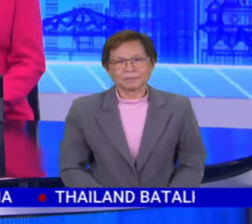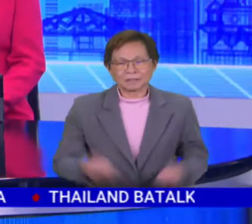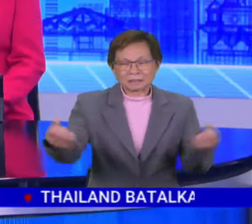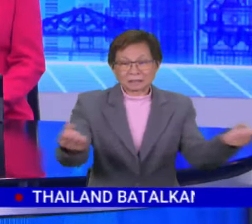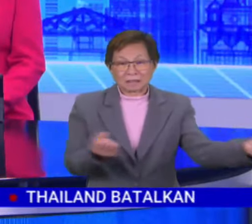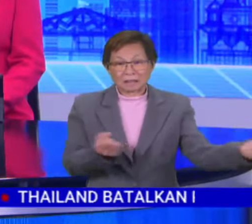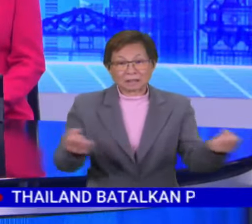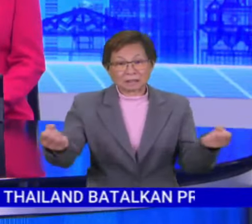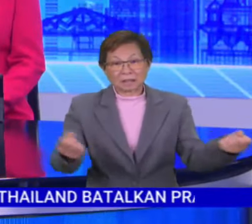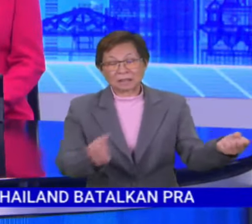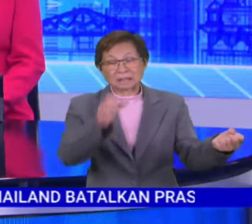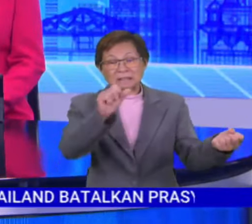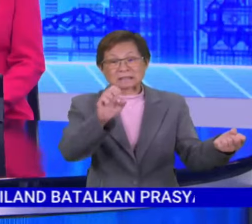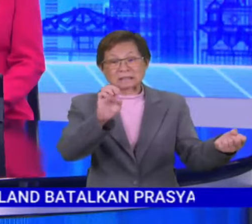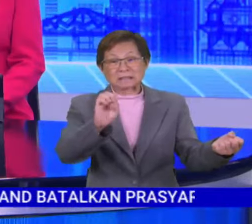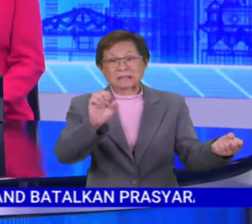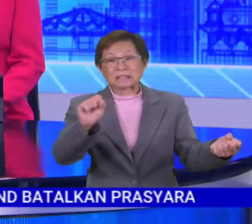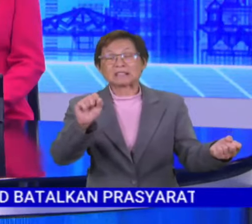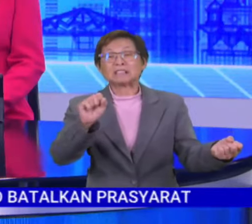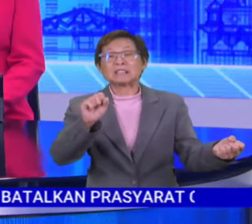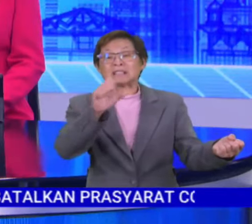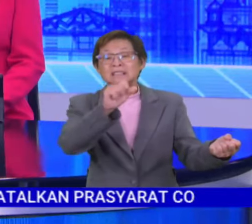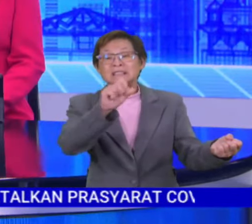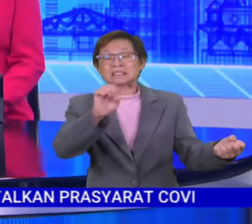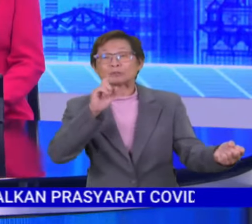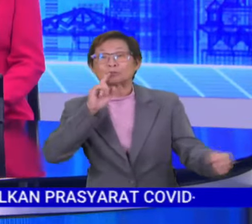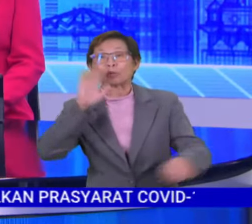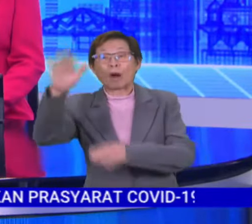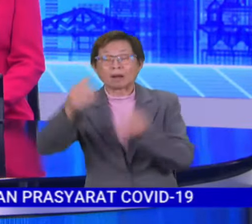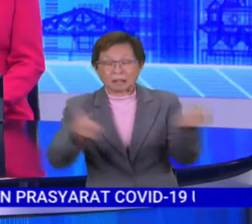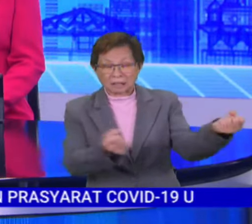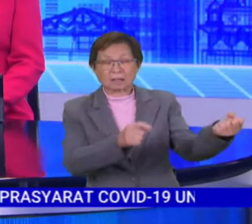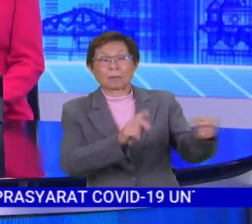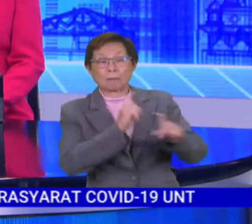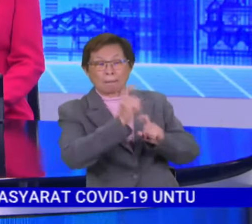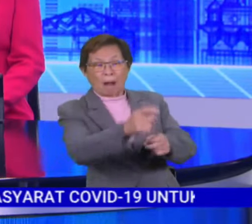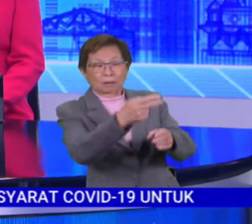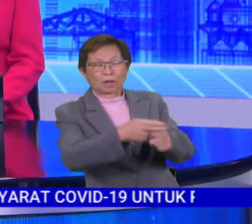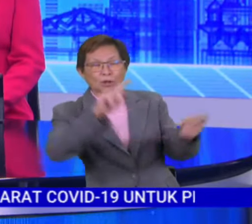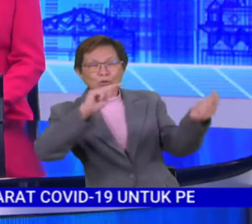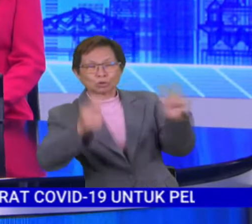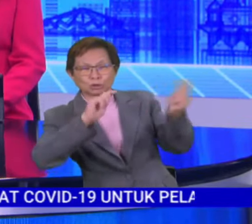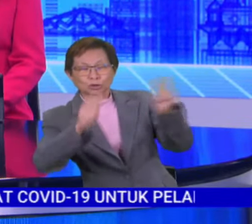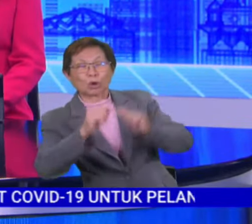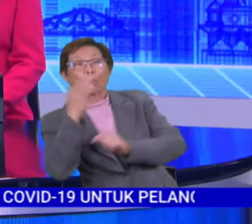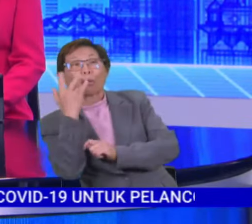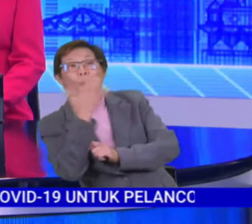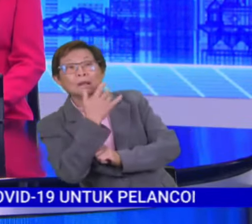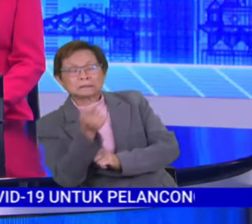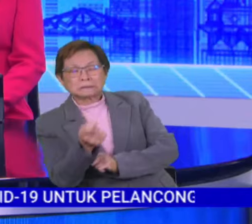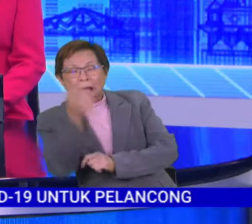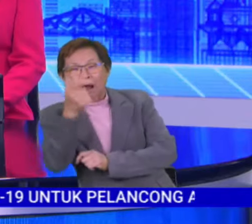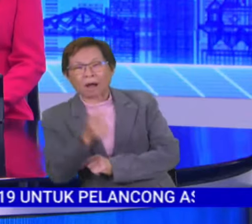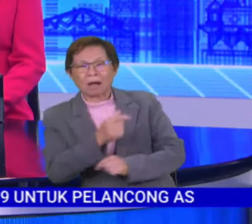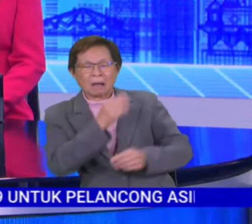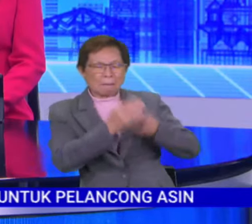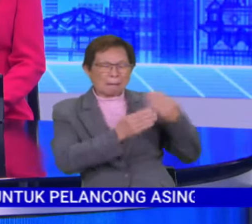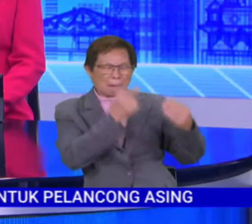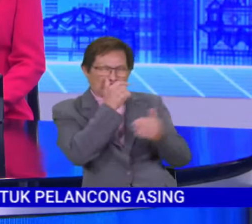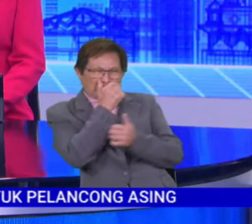Kereta sesumpah, mungkin itu label sesuai yang boleh kita berikan kepada kereta yang boleh bertukar-tukar warna sekelip mata. Ya, juga gelagat